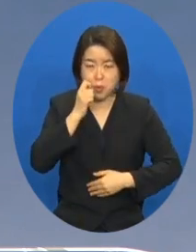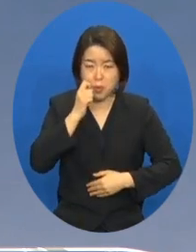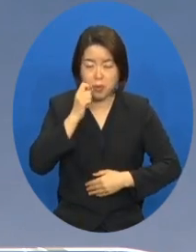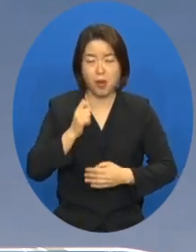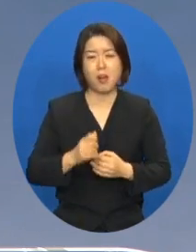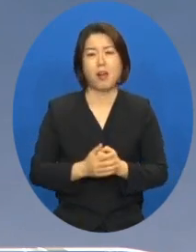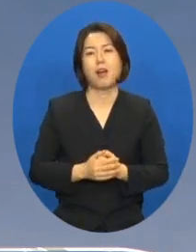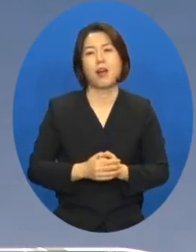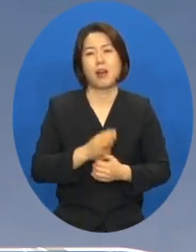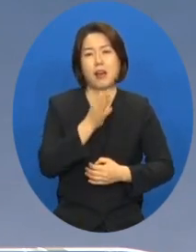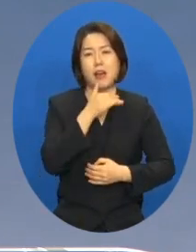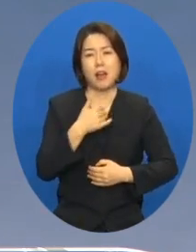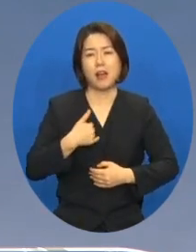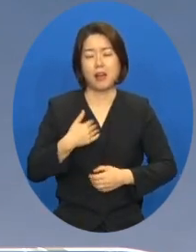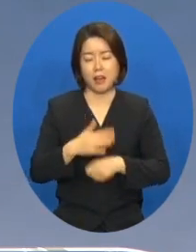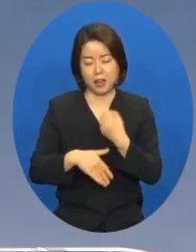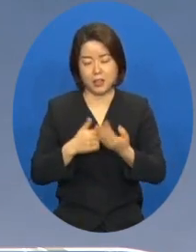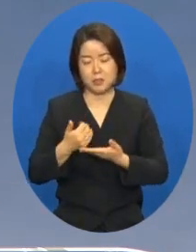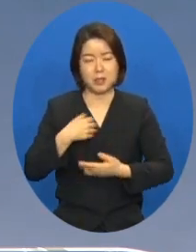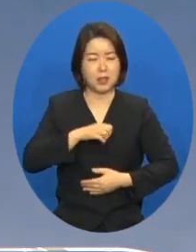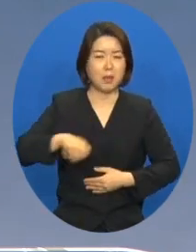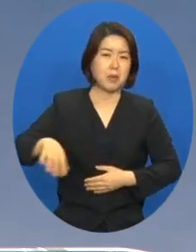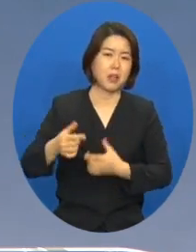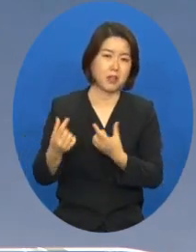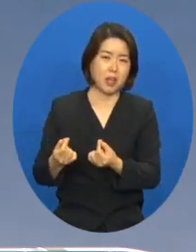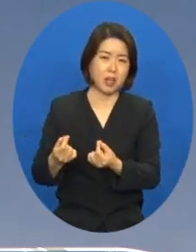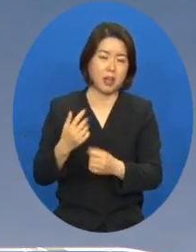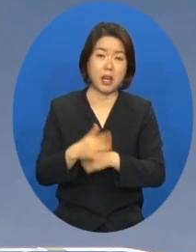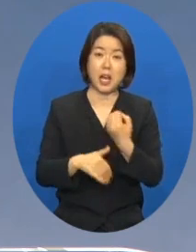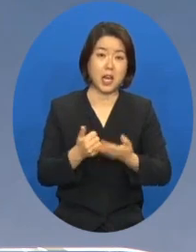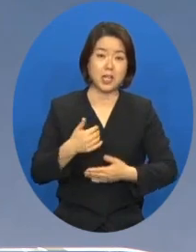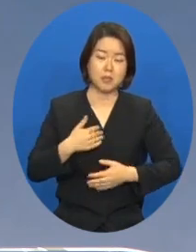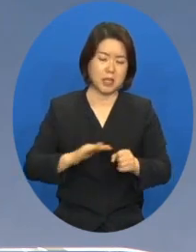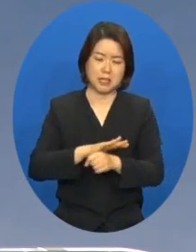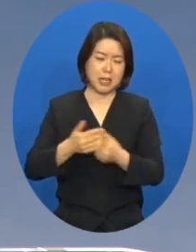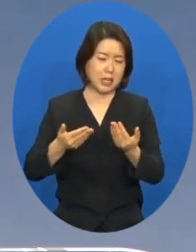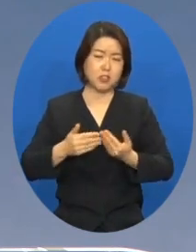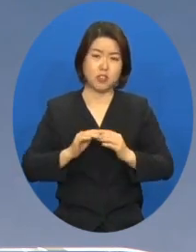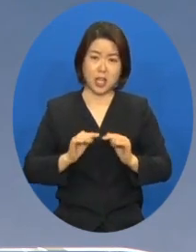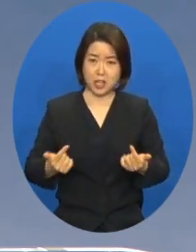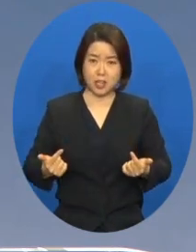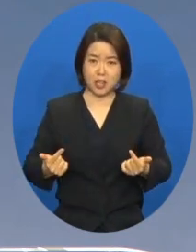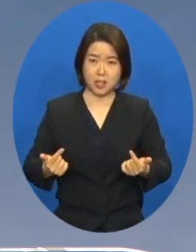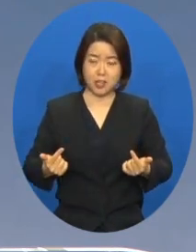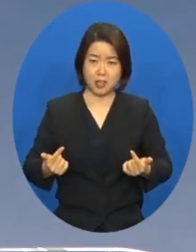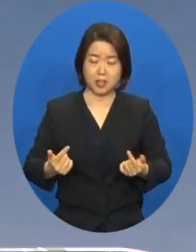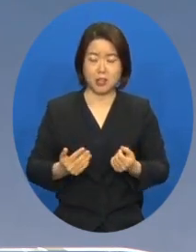아 하나님이 나를 버리신 거가 하나님이 나를 사랑 안 하시나 보다.